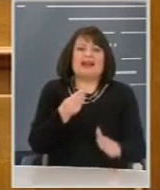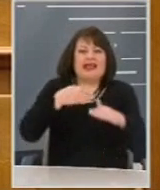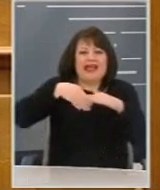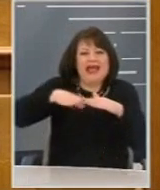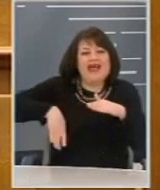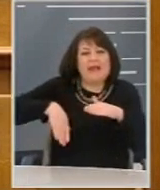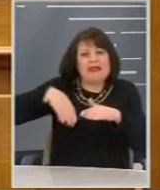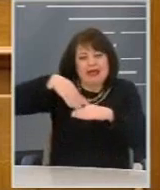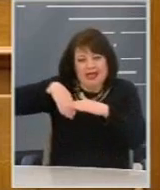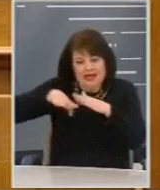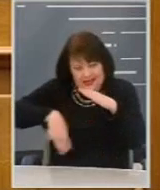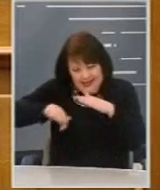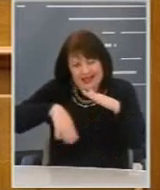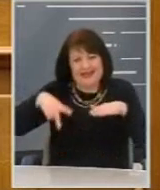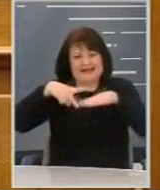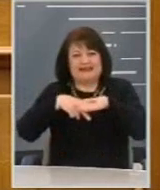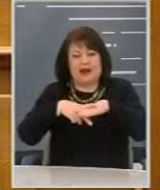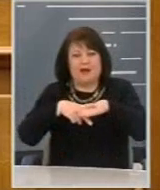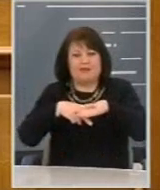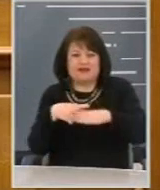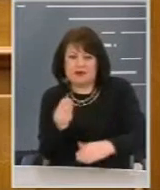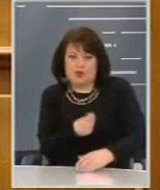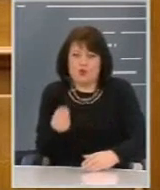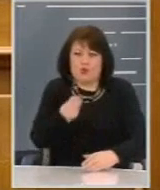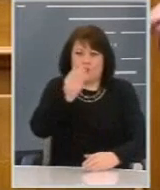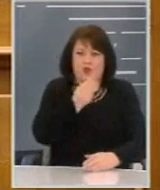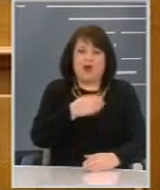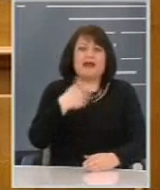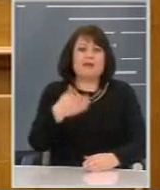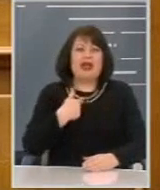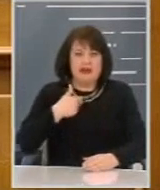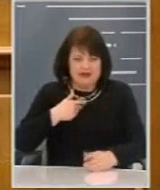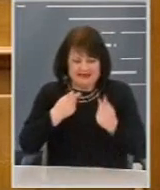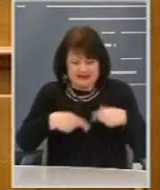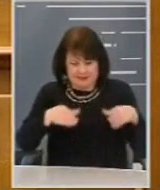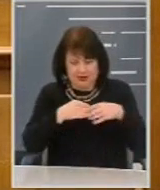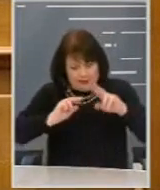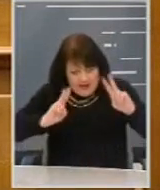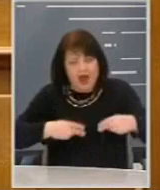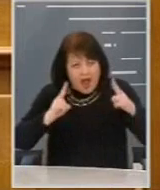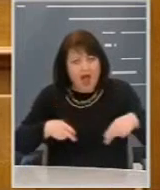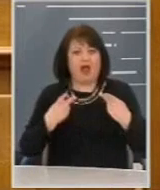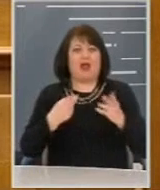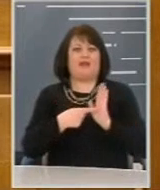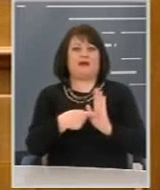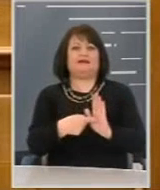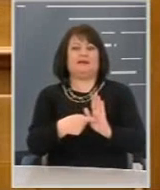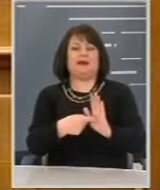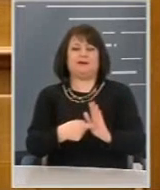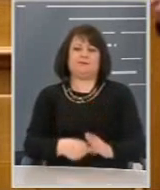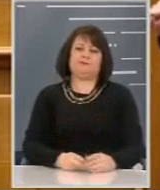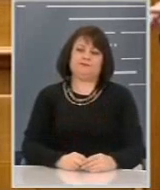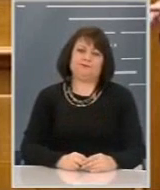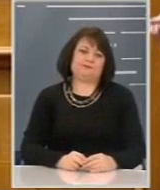πόρισμα της Τράπεζας Ελλάδος, το οποίο έγινε επειδή συστάθηκε εξεταστική και αποκάλυψε το δάνειο του κύριου Καχανίων, πήγε και σε